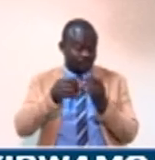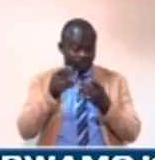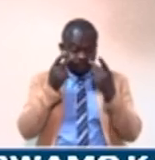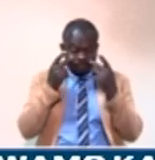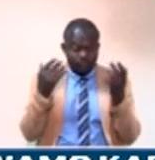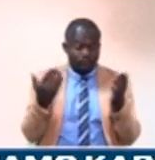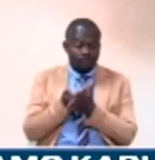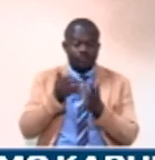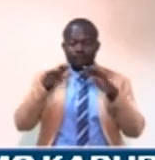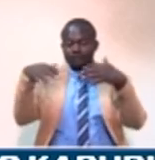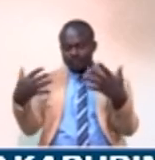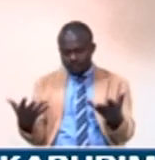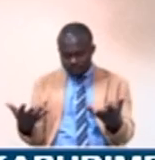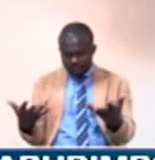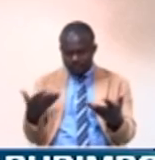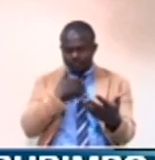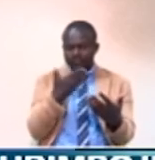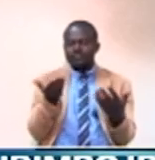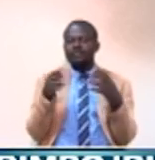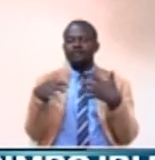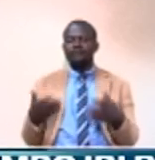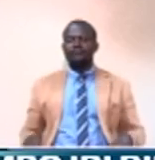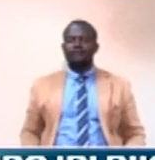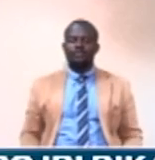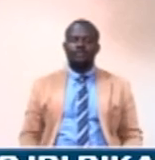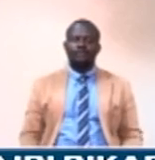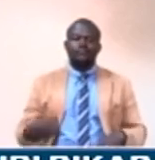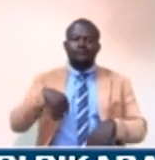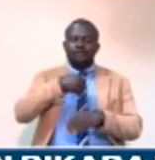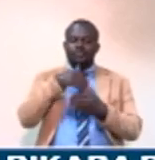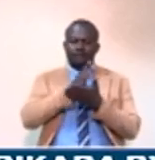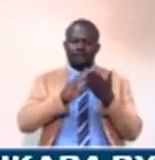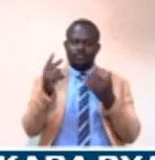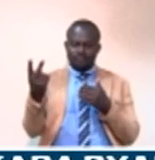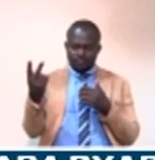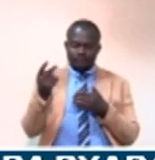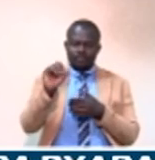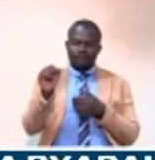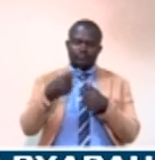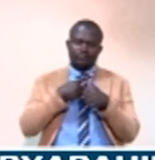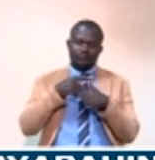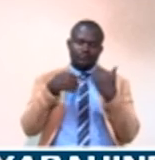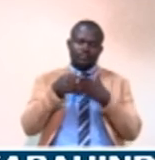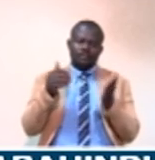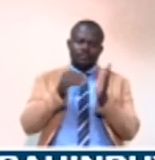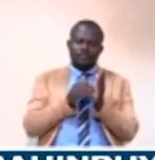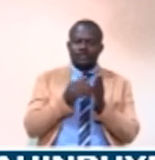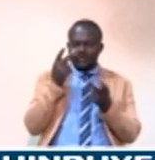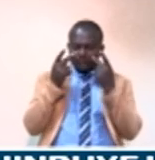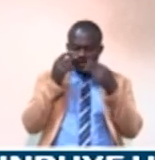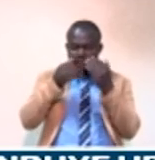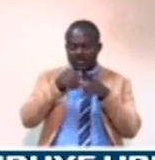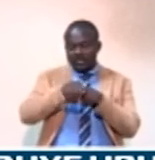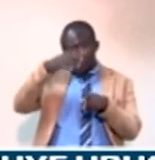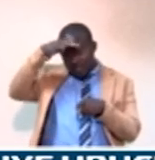abashya, ibyo bimenyetso bari kuza babifite bimeze bite muri rusange? Dufite ibice bibiri. Ibice cya mbere ndetse gisa nk'aho kiba